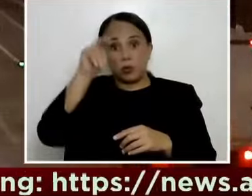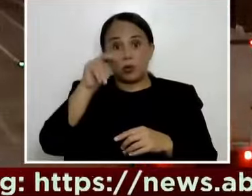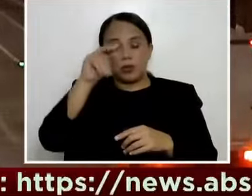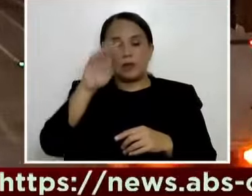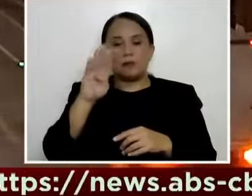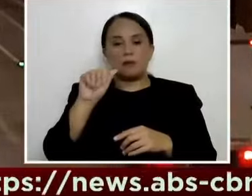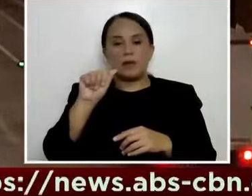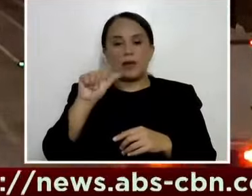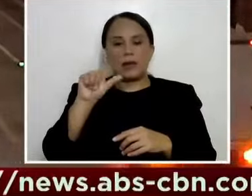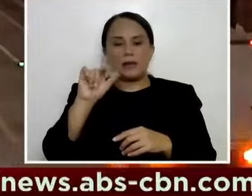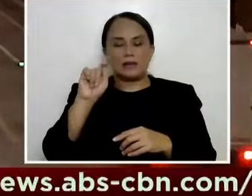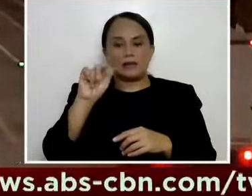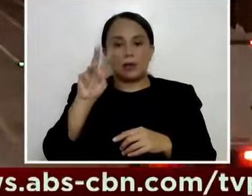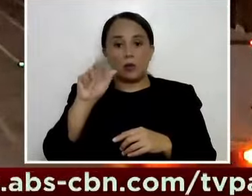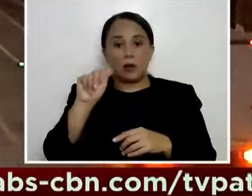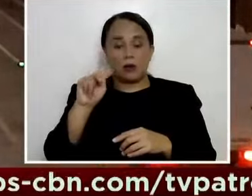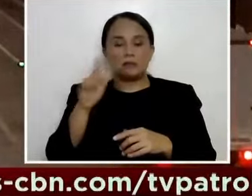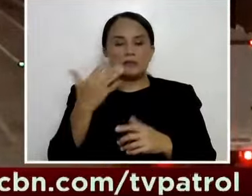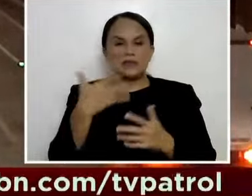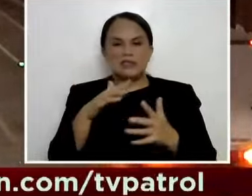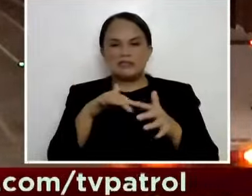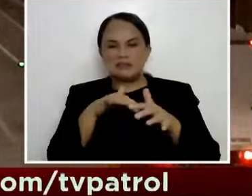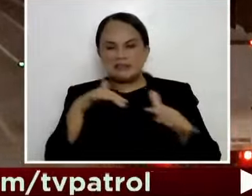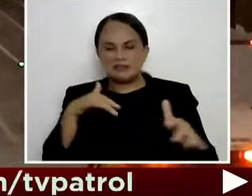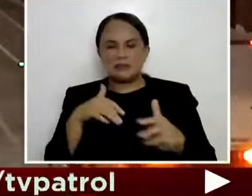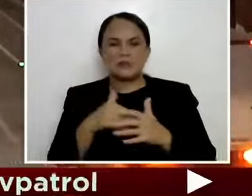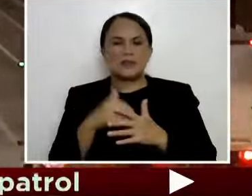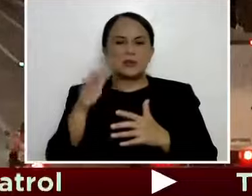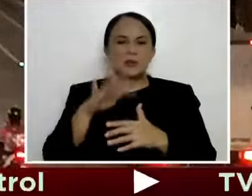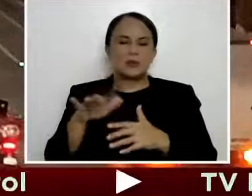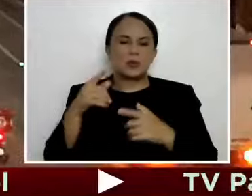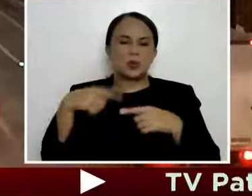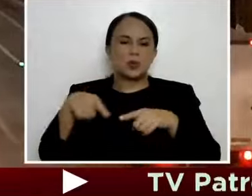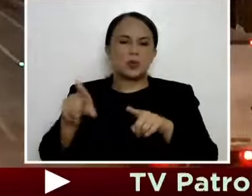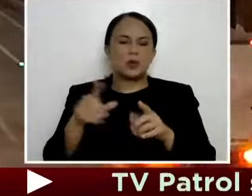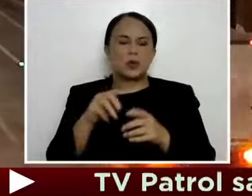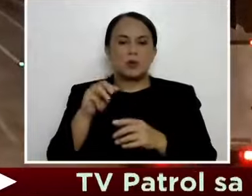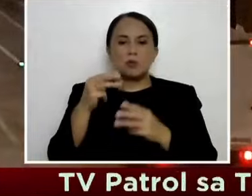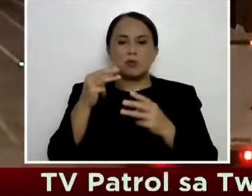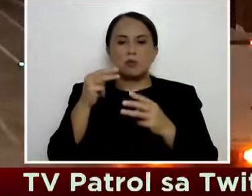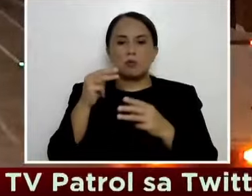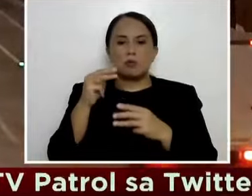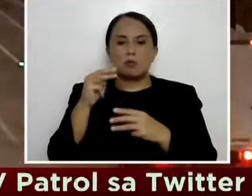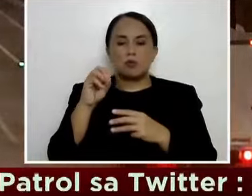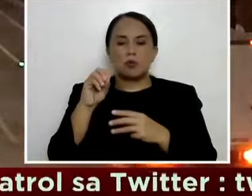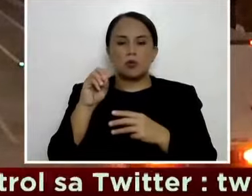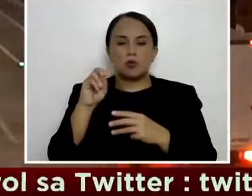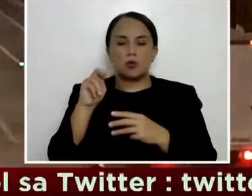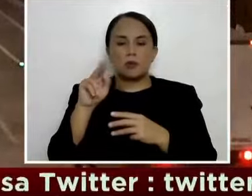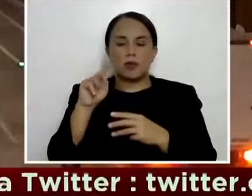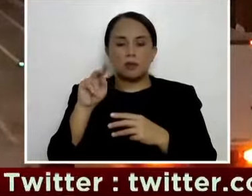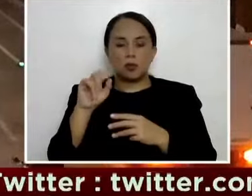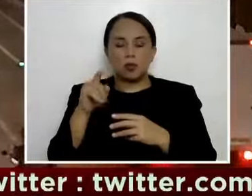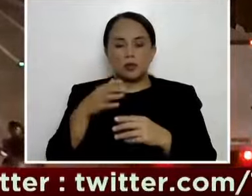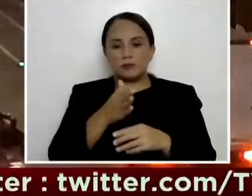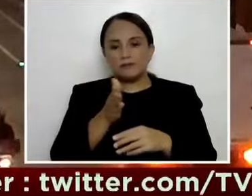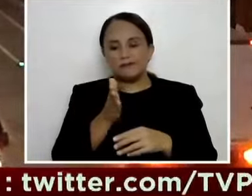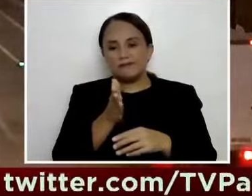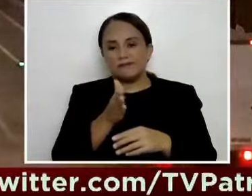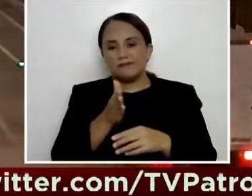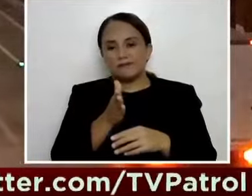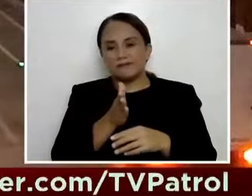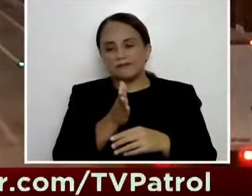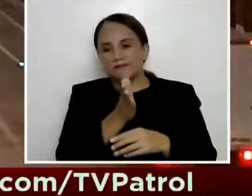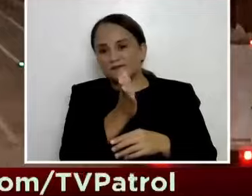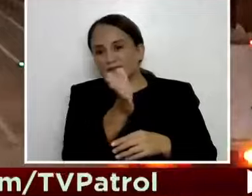sa Quezon City, ay nagiging traffic din doon sa may papuntang monumento at saka yung paliko o papasok ng NLEX.